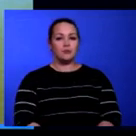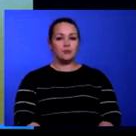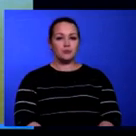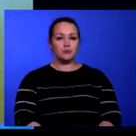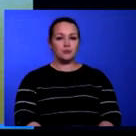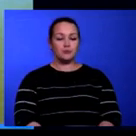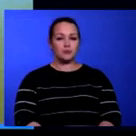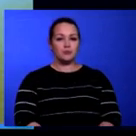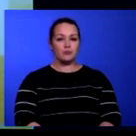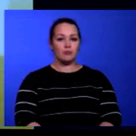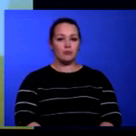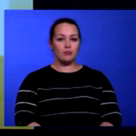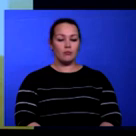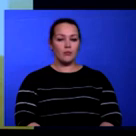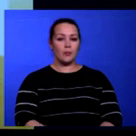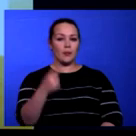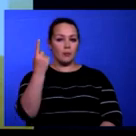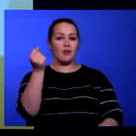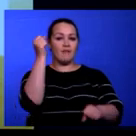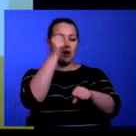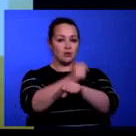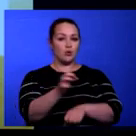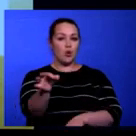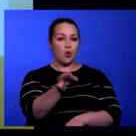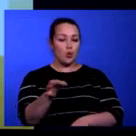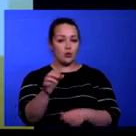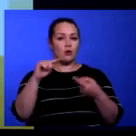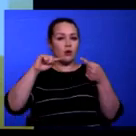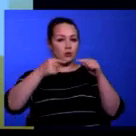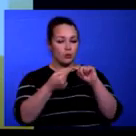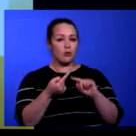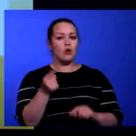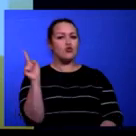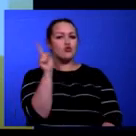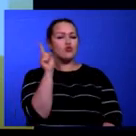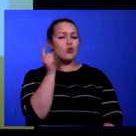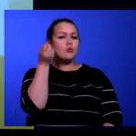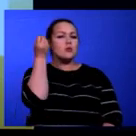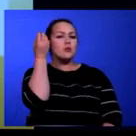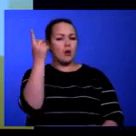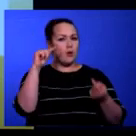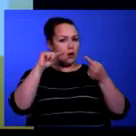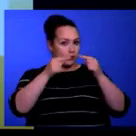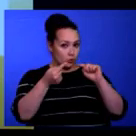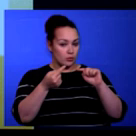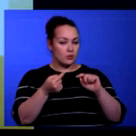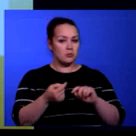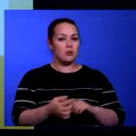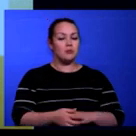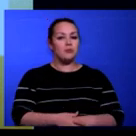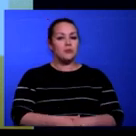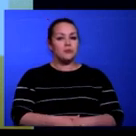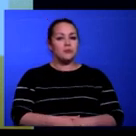итак первая остановка остров антонимов что мы знаем уже об антоним их давайте вспомним ребята